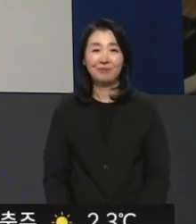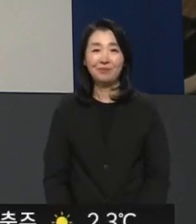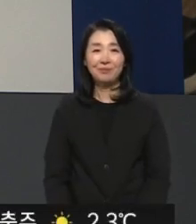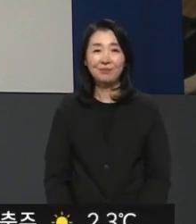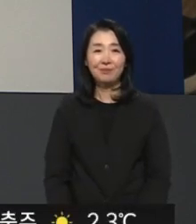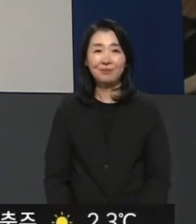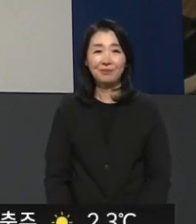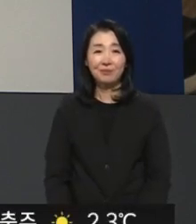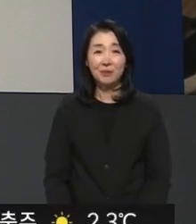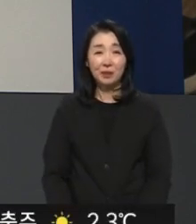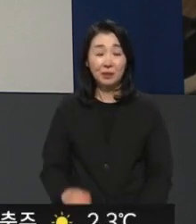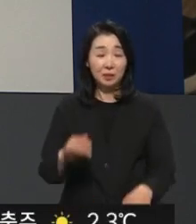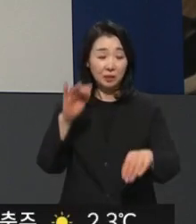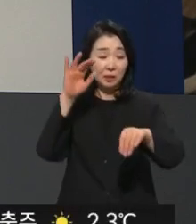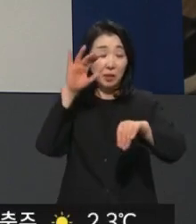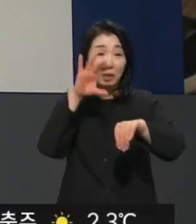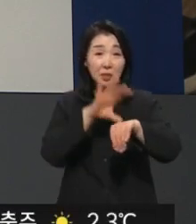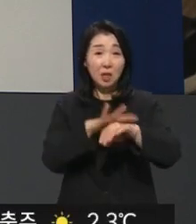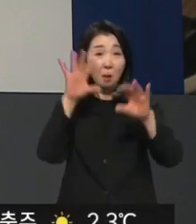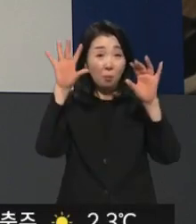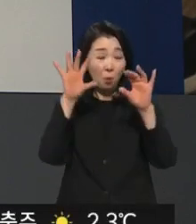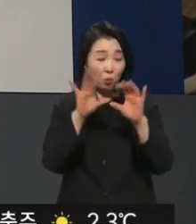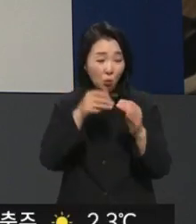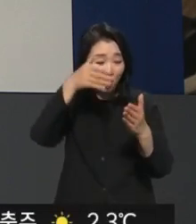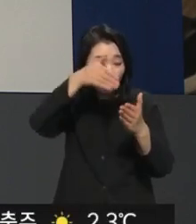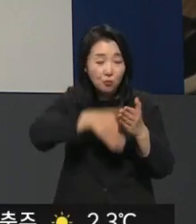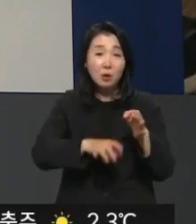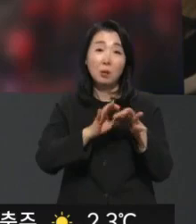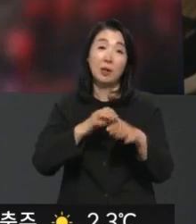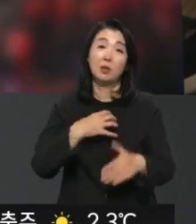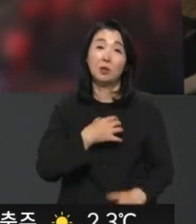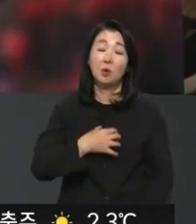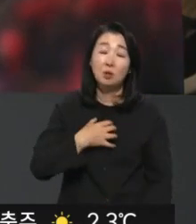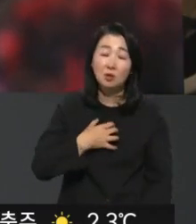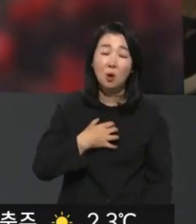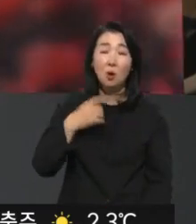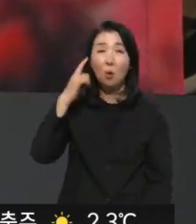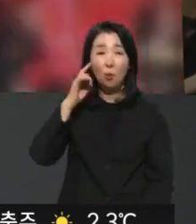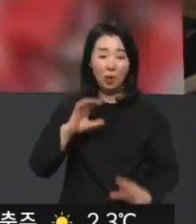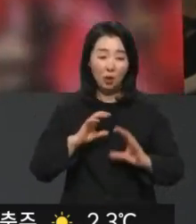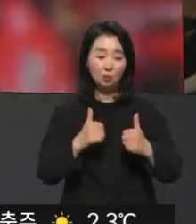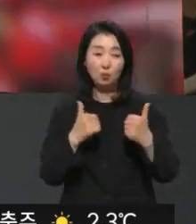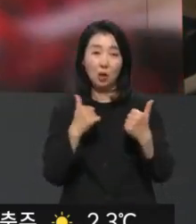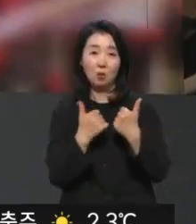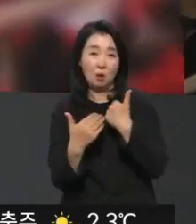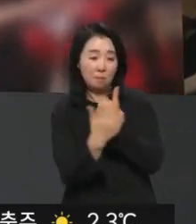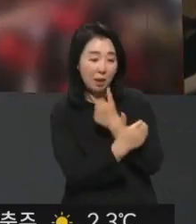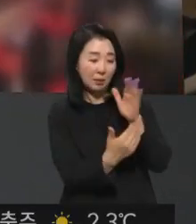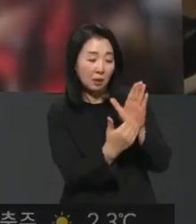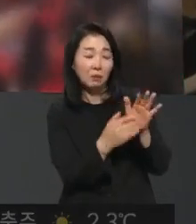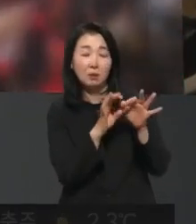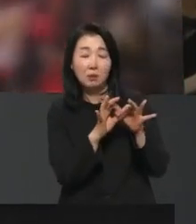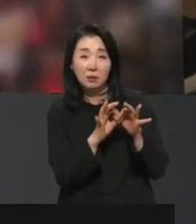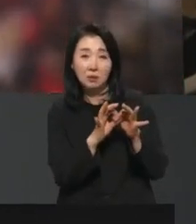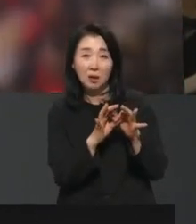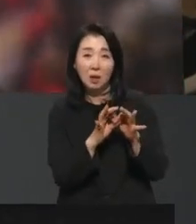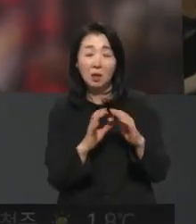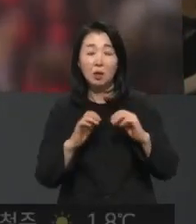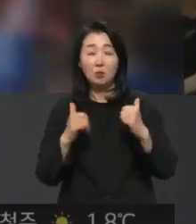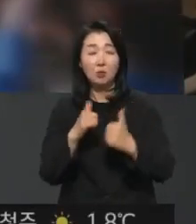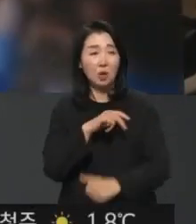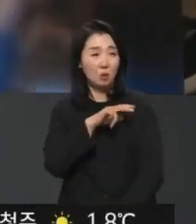하겠습니다. 체포동의안 부결에 대한 우려, 이 방탄 프레임이 총선에 악영향을 미칠 거다 이런 생각